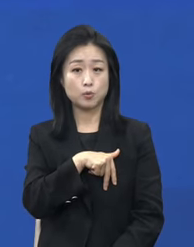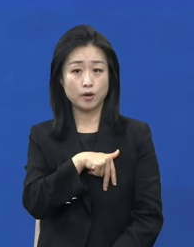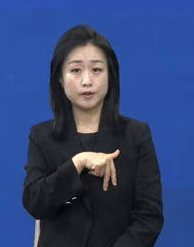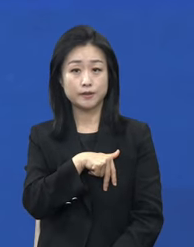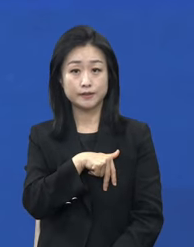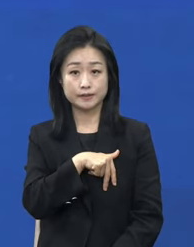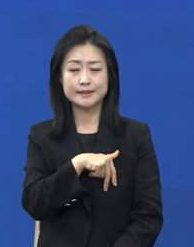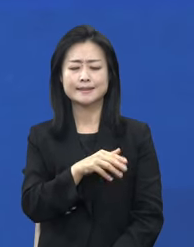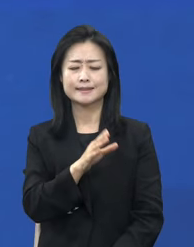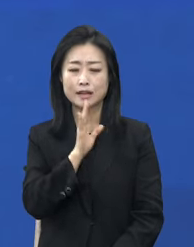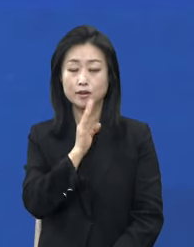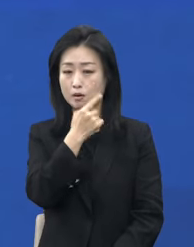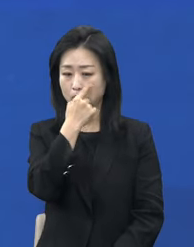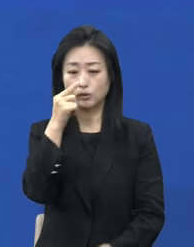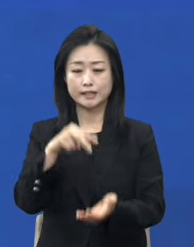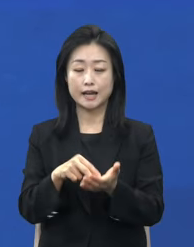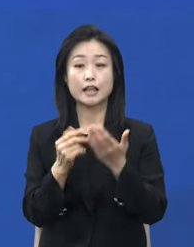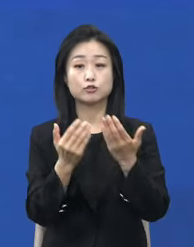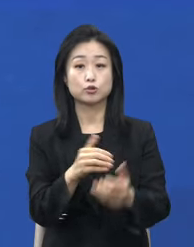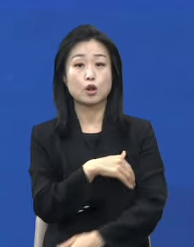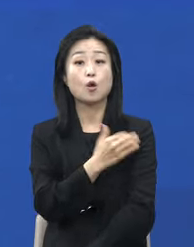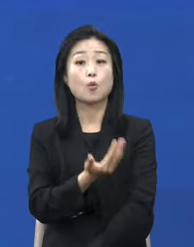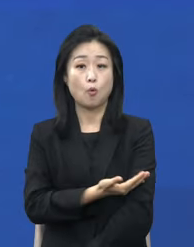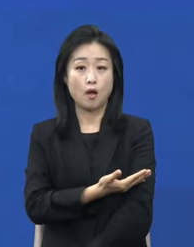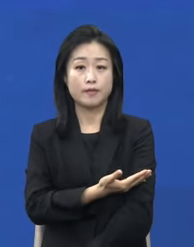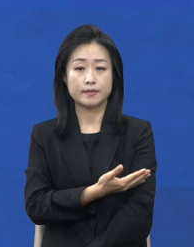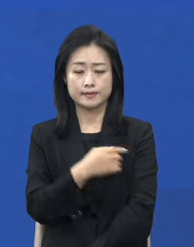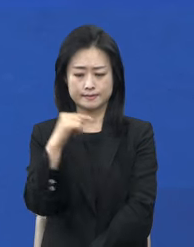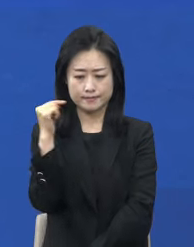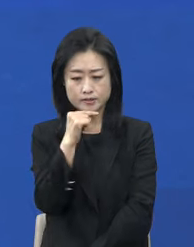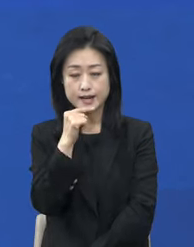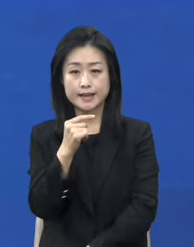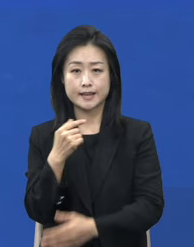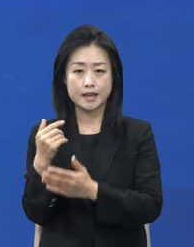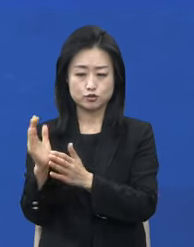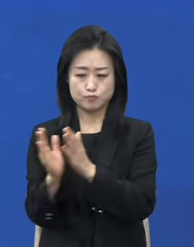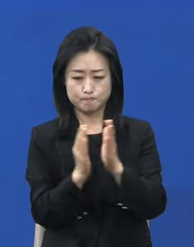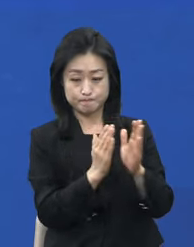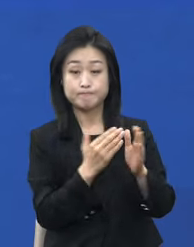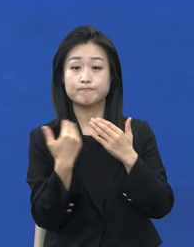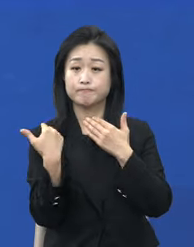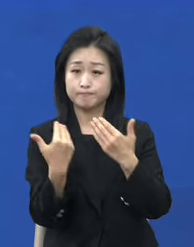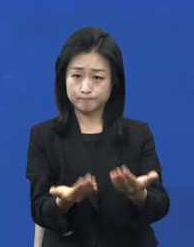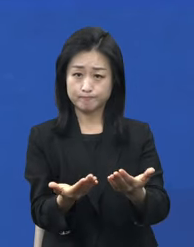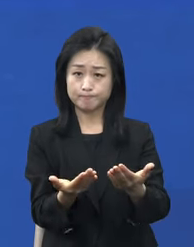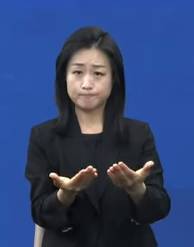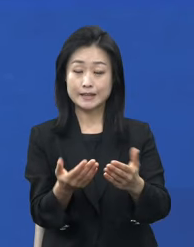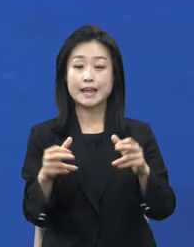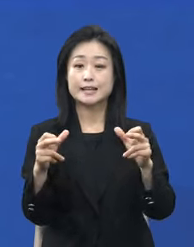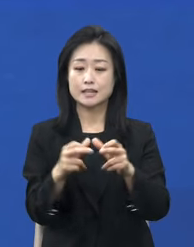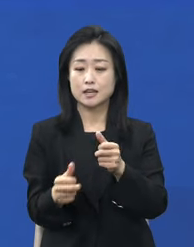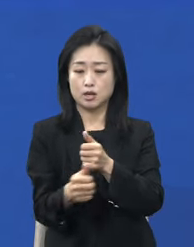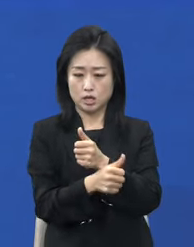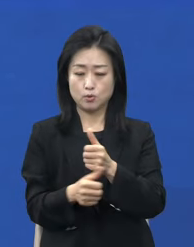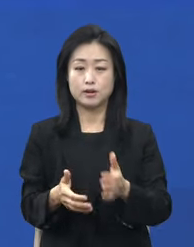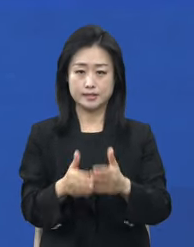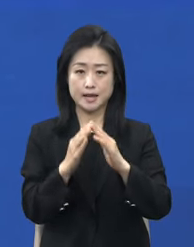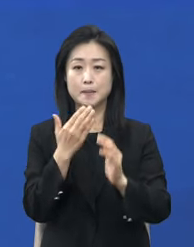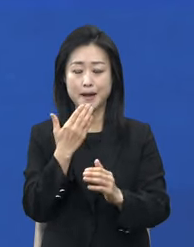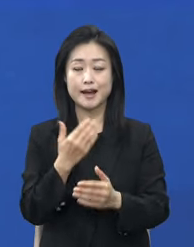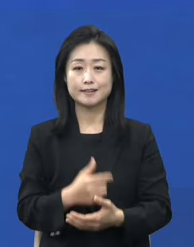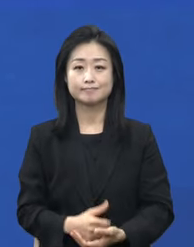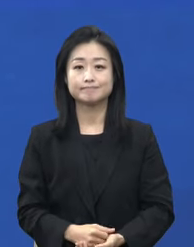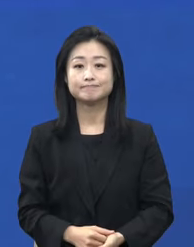대의원에게 당연히 보장되어야 할 권리가 철저히 보장되는 더불어민주당 장애인위원회가 되게